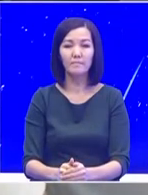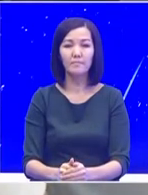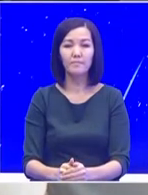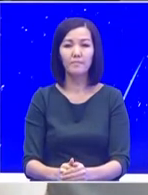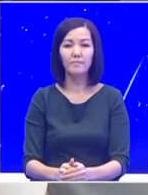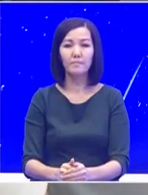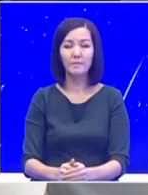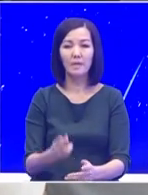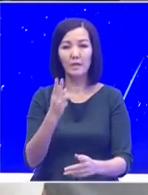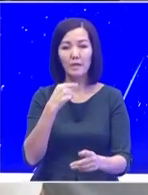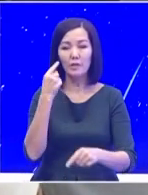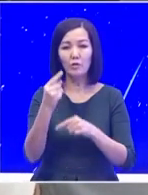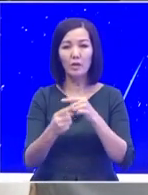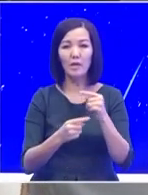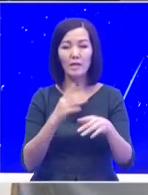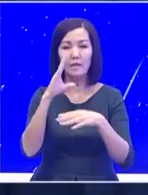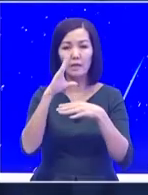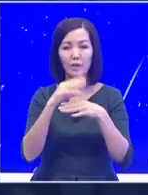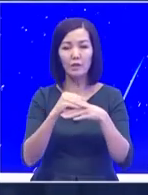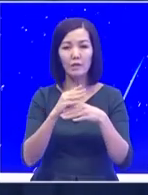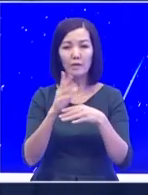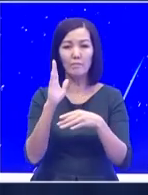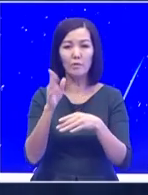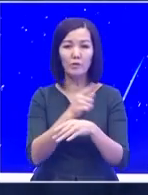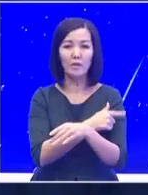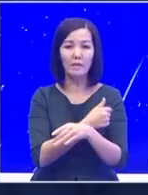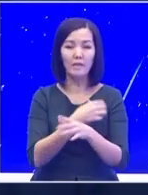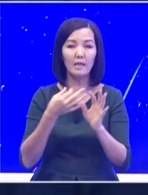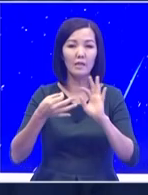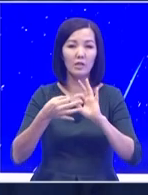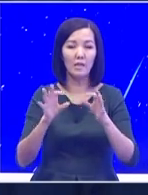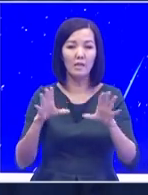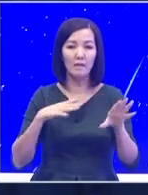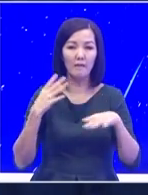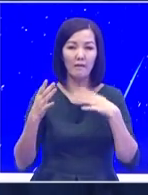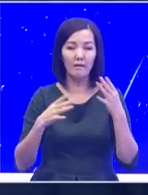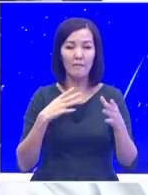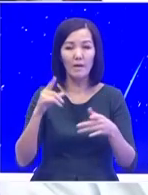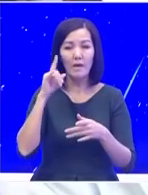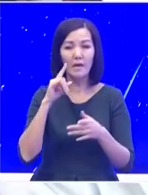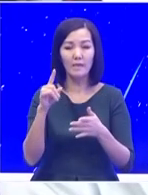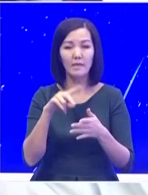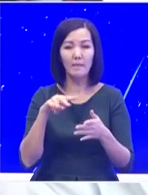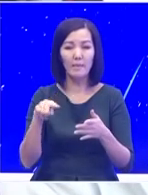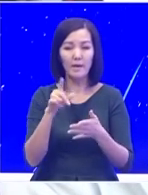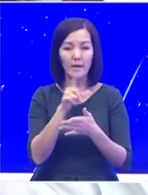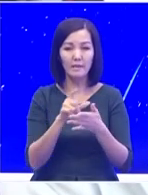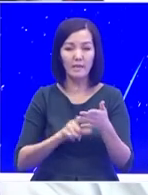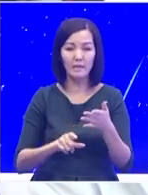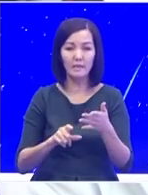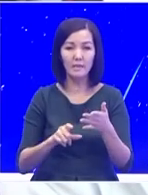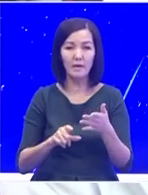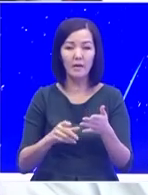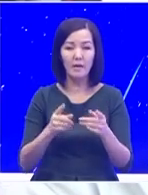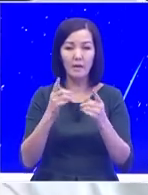Дәстүрге айналған тағылымы мол әдеби кешке болашақ дәрігерлер тыңғылықты дайындалған. Мұнда қазақ поэзиясында өзіндік жарқын із қалдырған